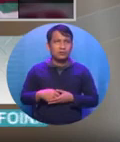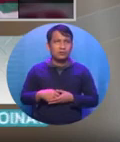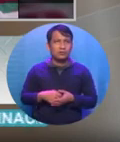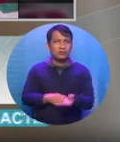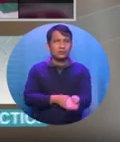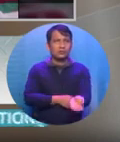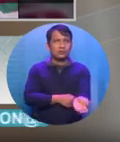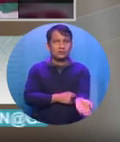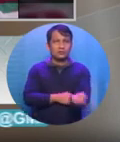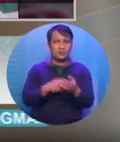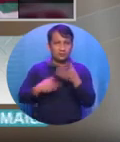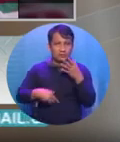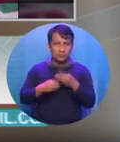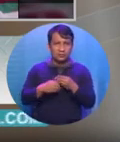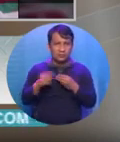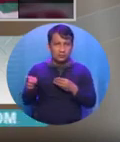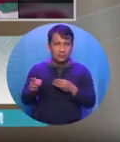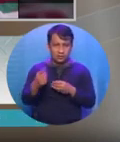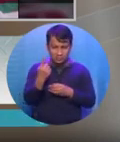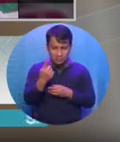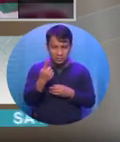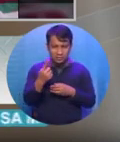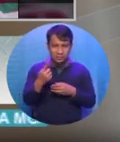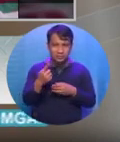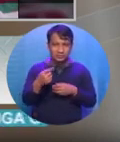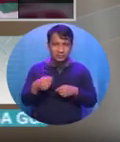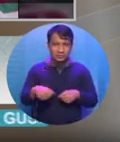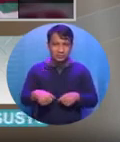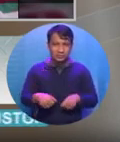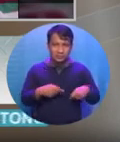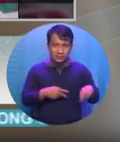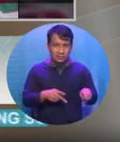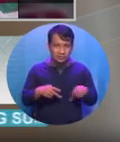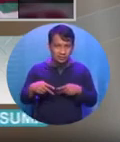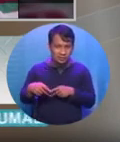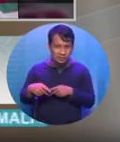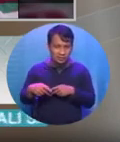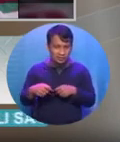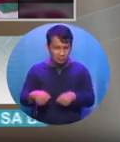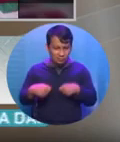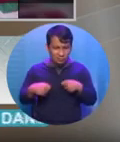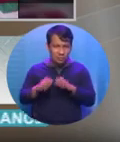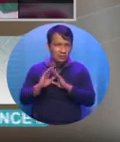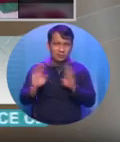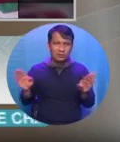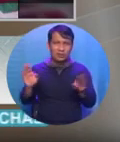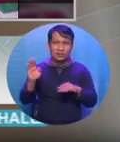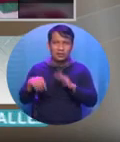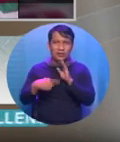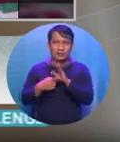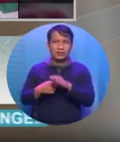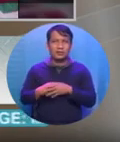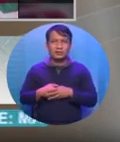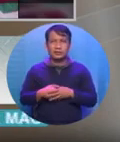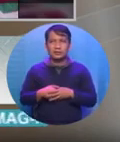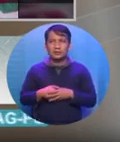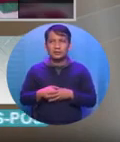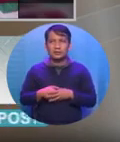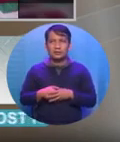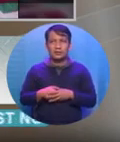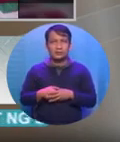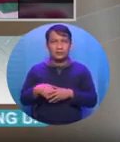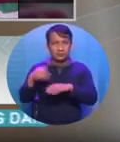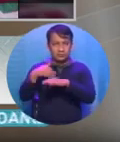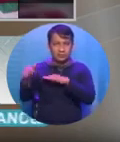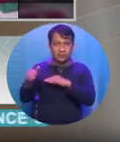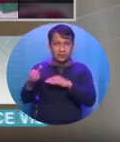1,000? Plus? Apa. Plus isang shorts? Ay, hindi naman ako na yung mag yun. Okay. Kasi, sir, padala kita ng